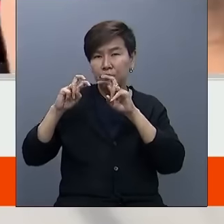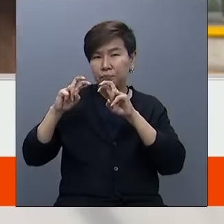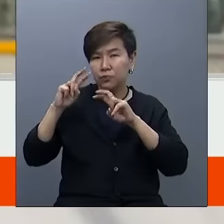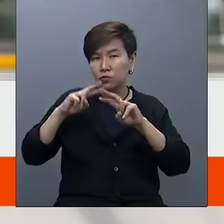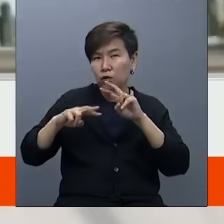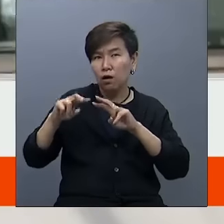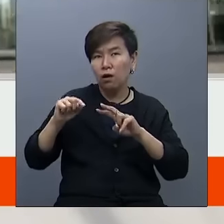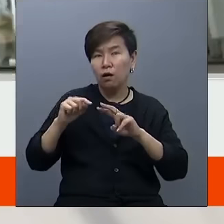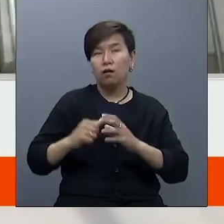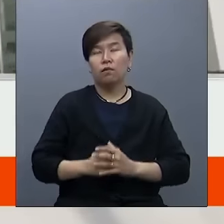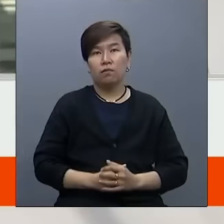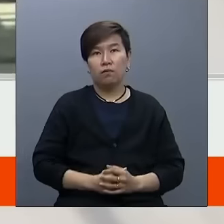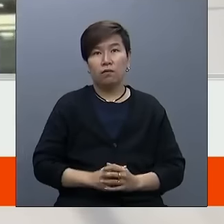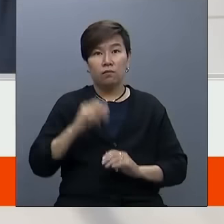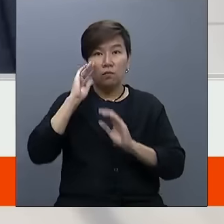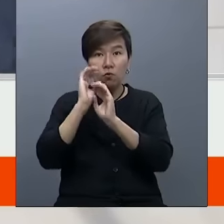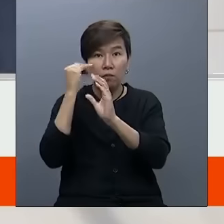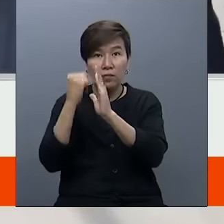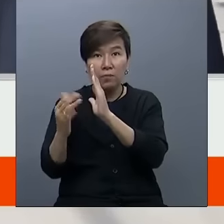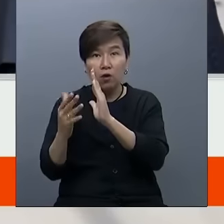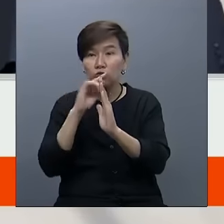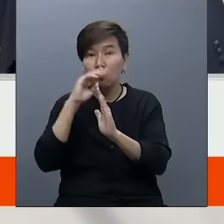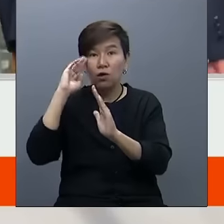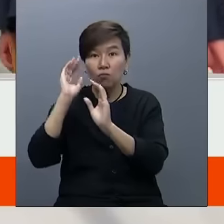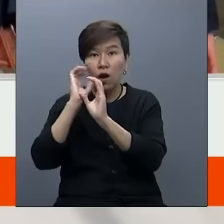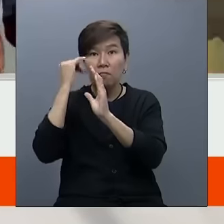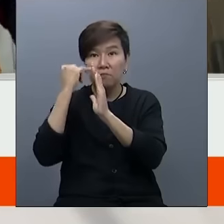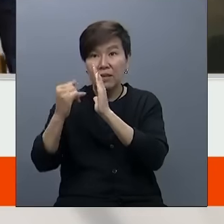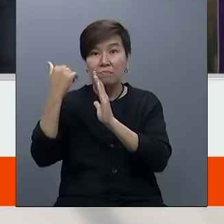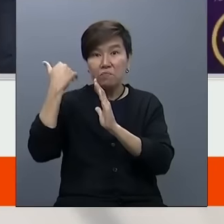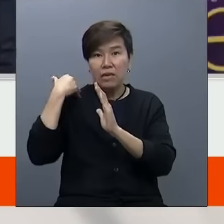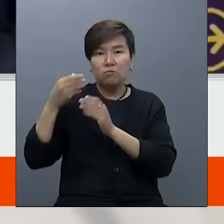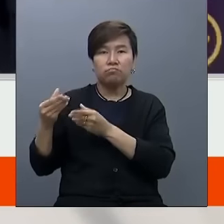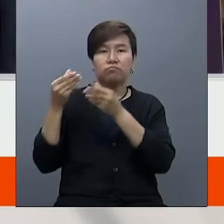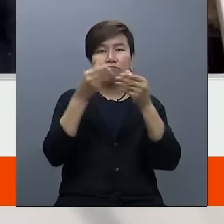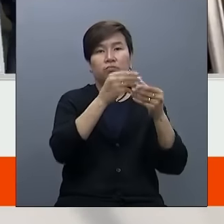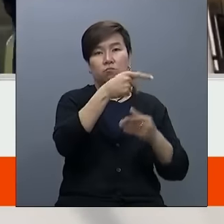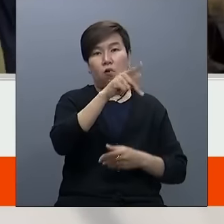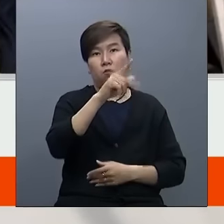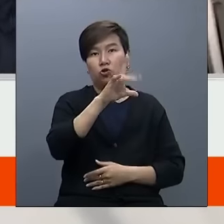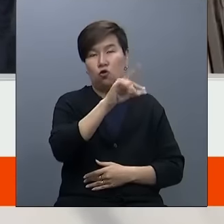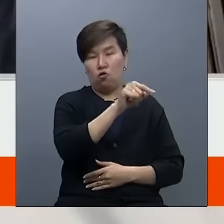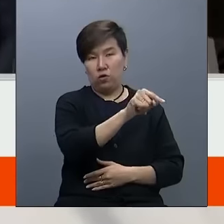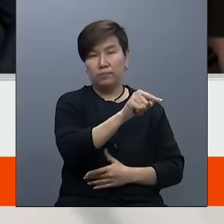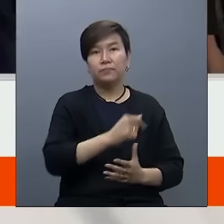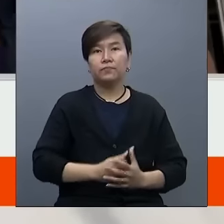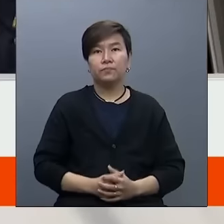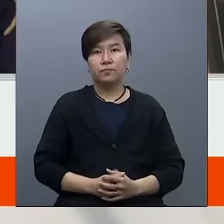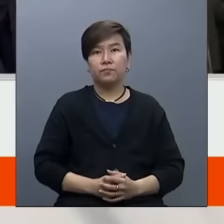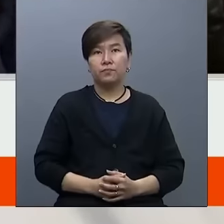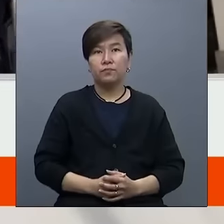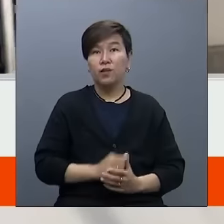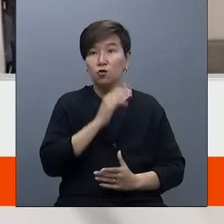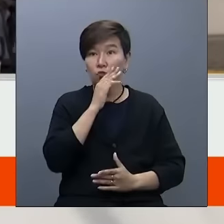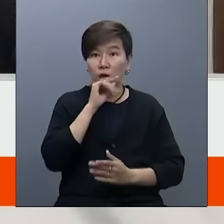มีเรื่องเจ้างานผมยังยืนยันว่าต้องไปปปช. ค่ะนั่นเท่ากับว่า ถ้ามีเรื่องความผิดต่อเจ้างานก็ยังสอบสวนได้ครับ